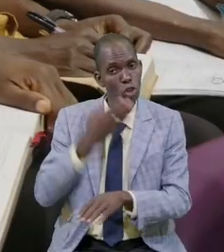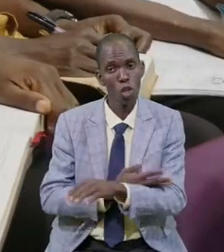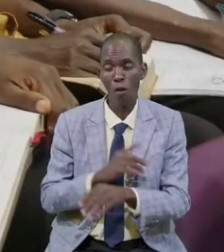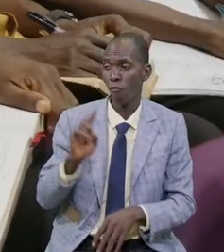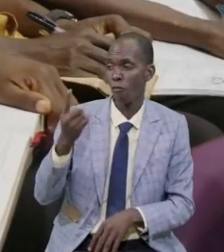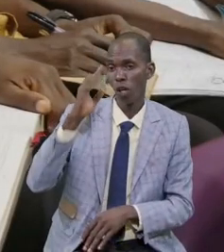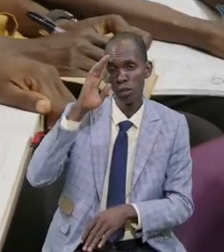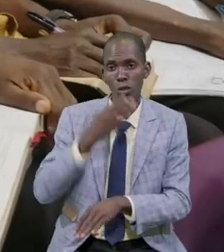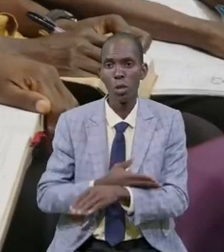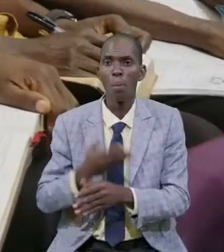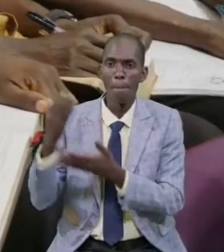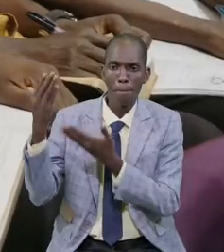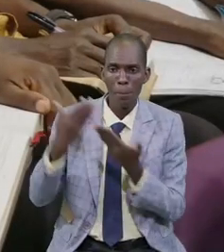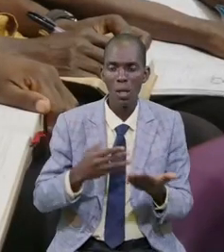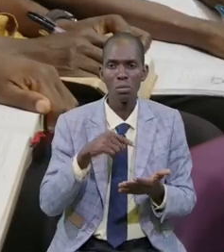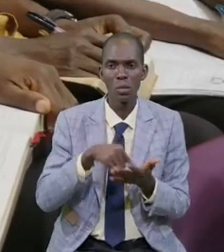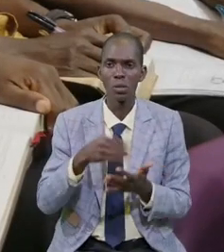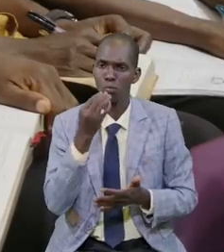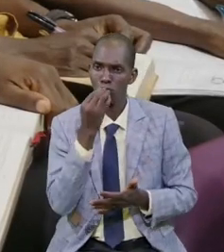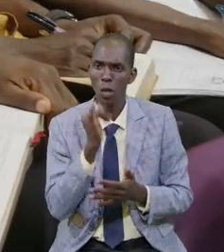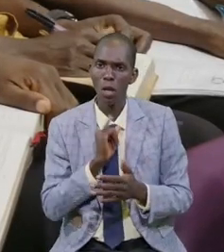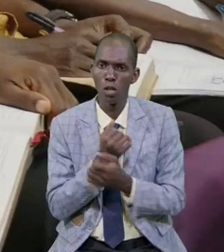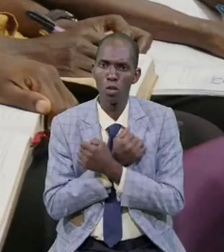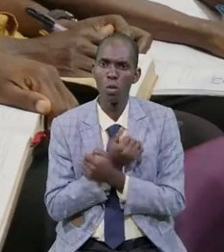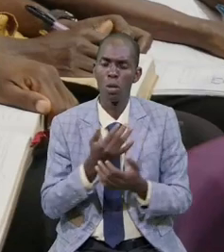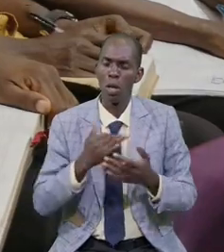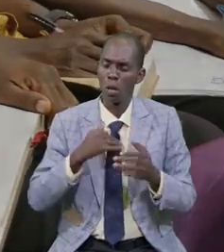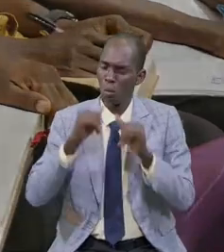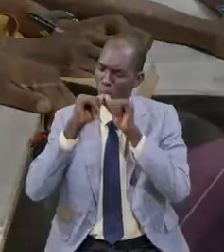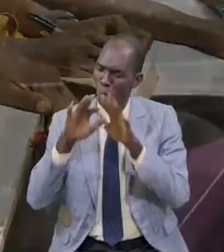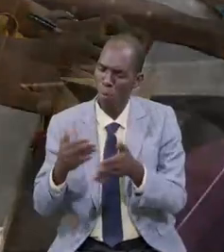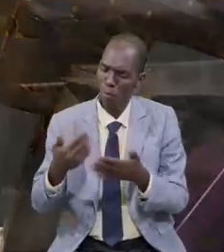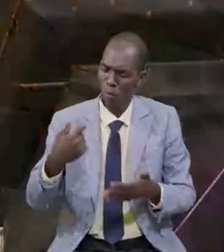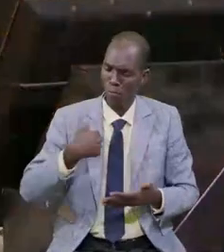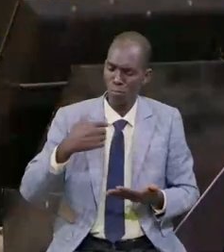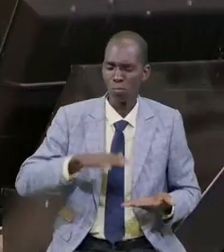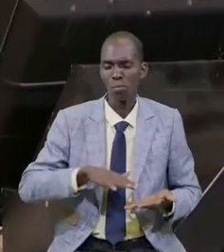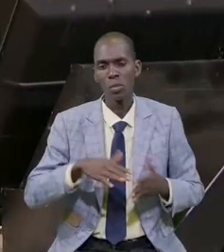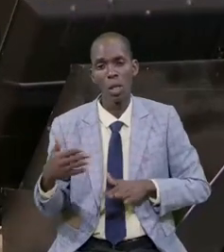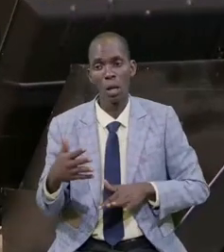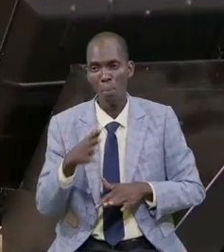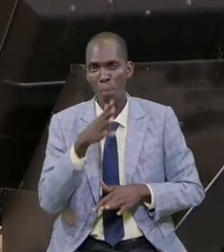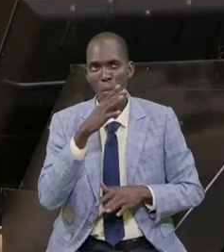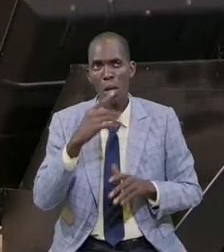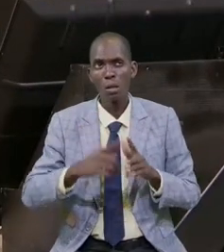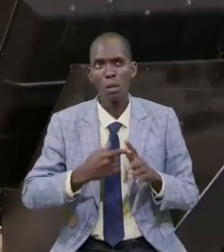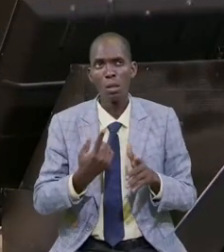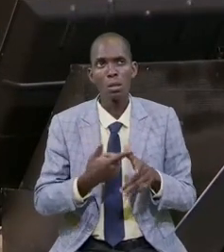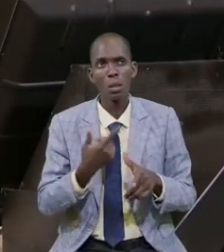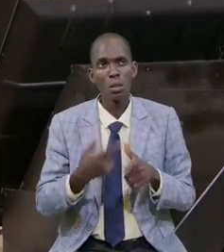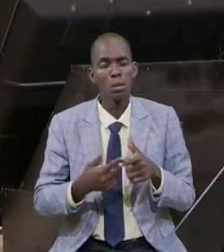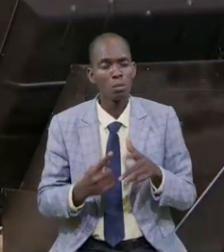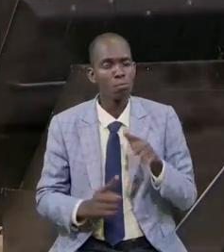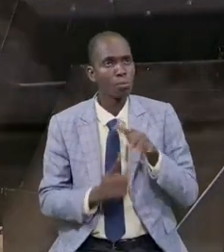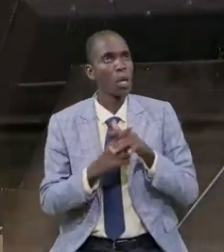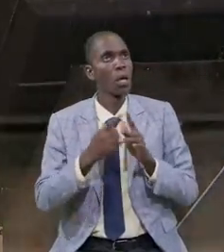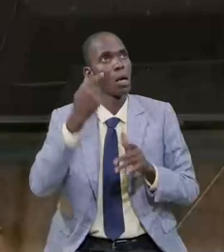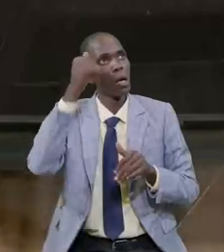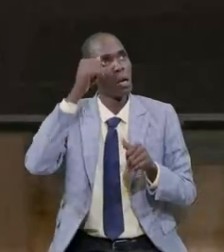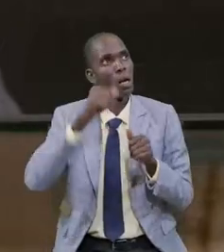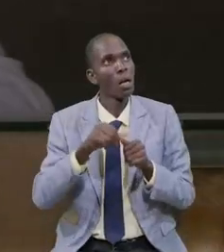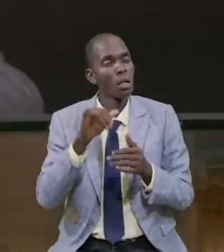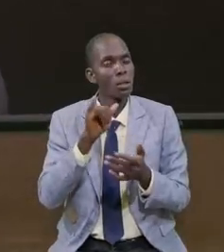repas favori avant que je ne meure. Sa maman l'a appris et la maman s'est rappelée que Dieu a dit